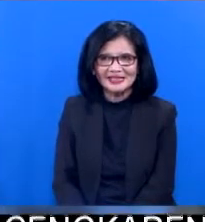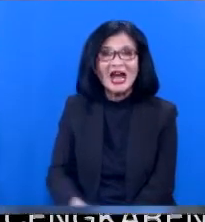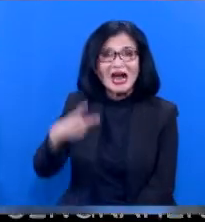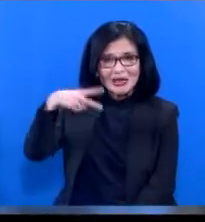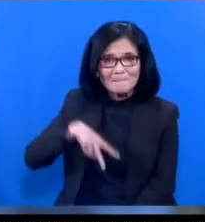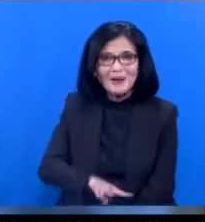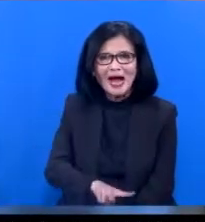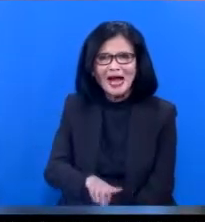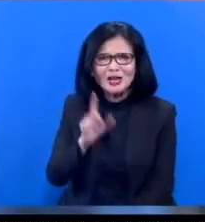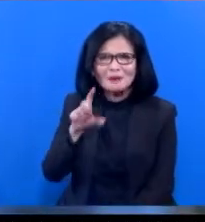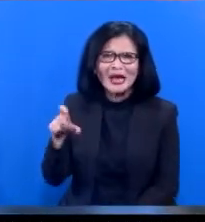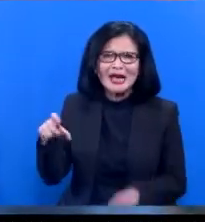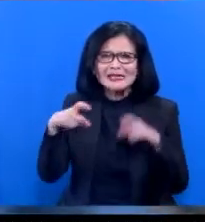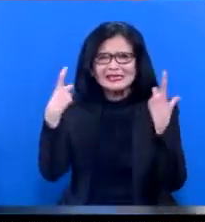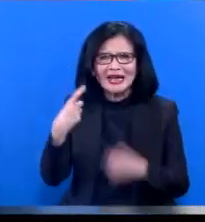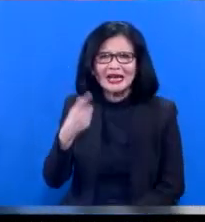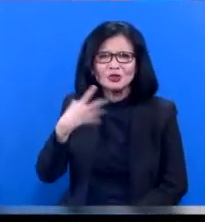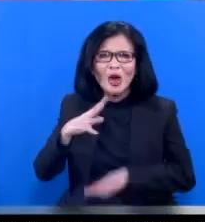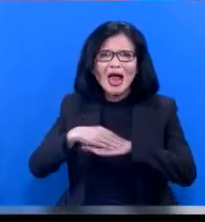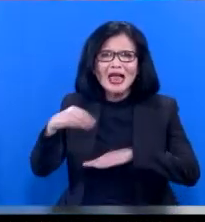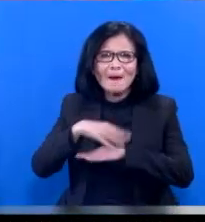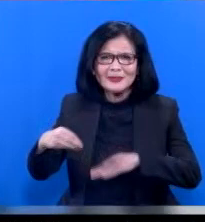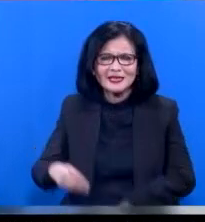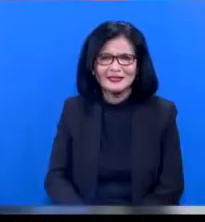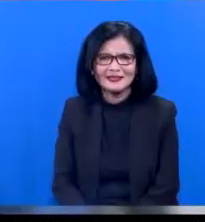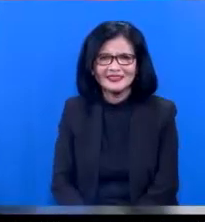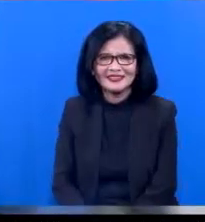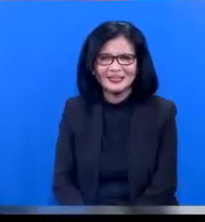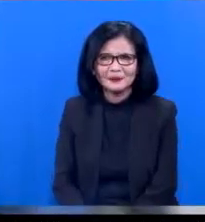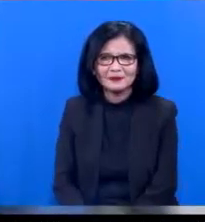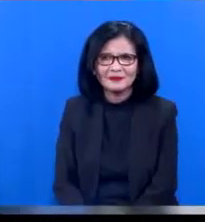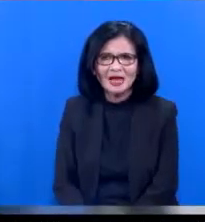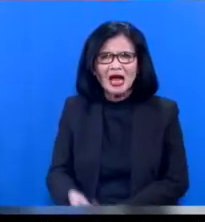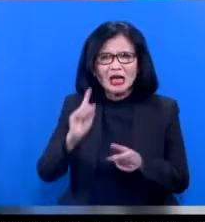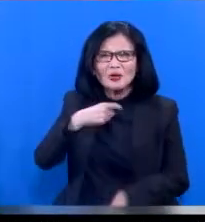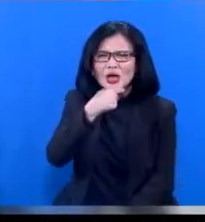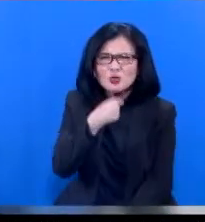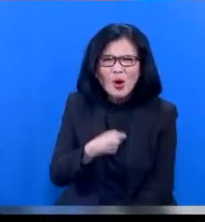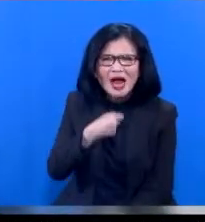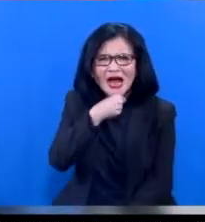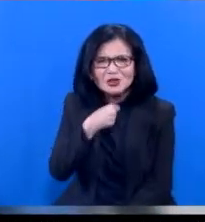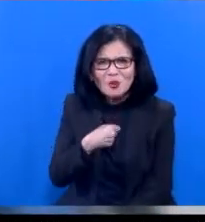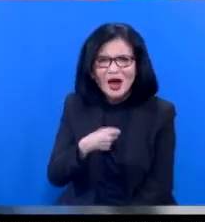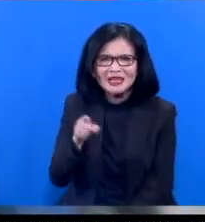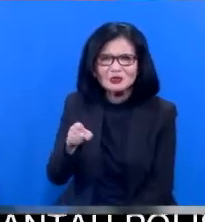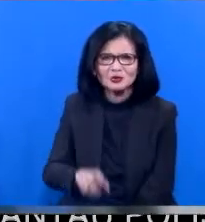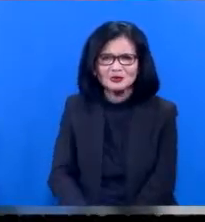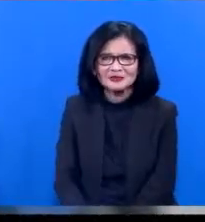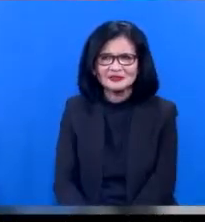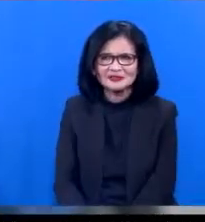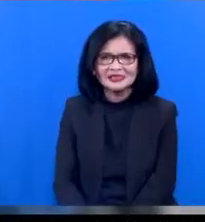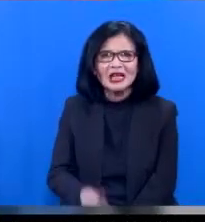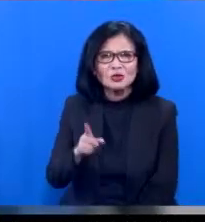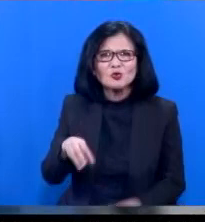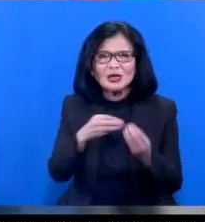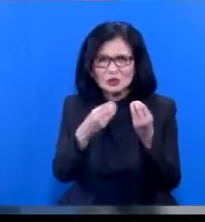sejarah, kita nggak tahu mas ini alami kok ini. Saya kira kalau Piai Sepuh itu ya